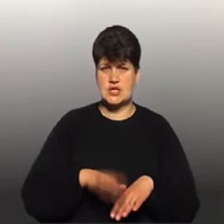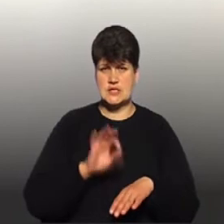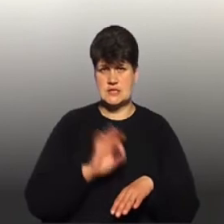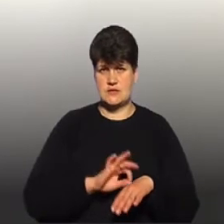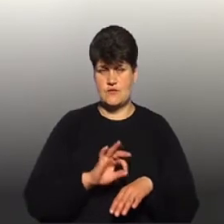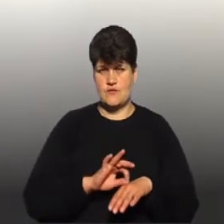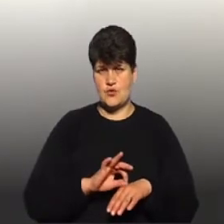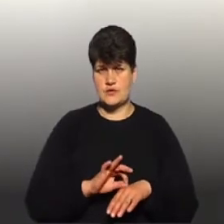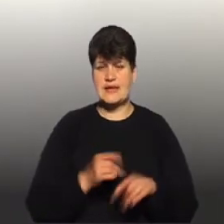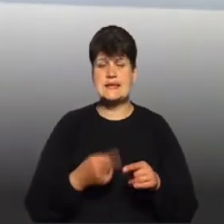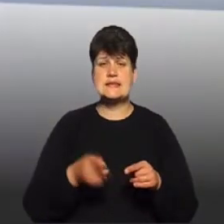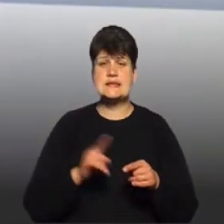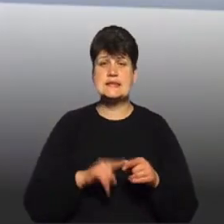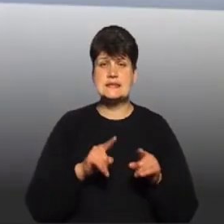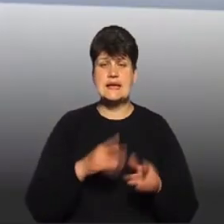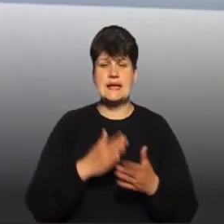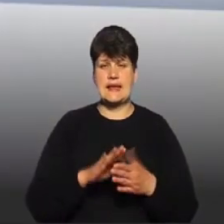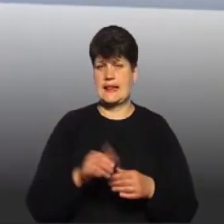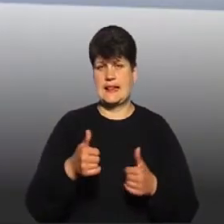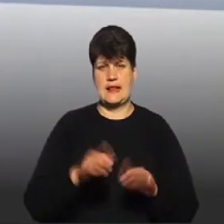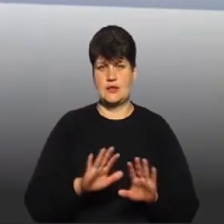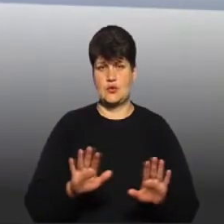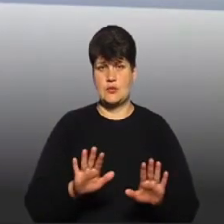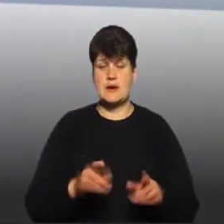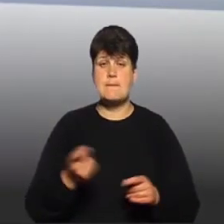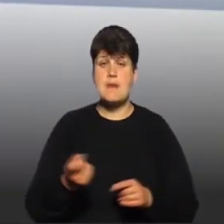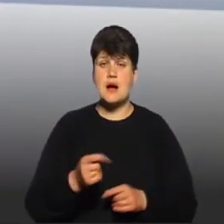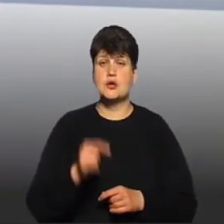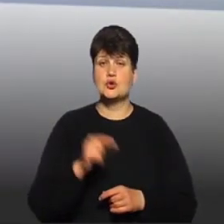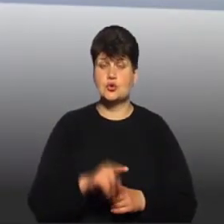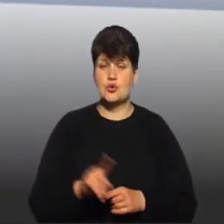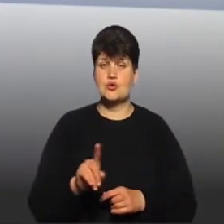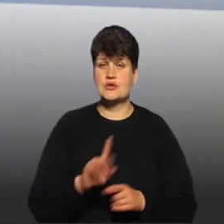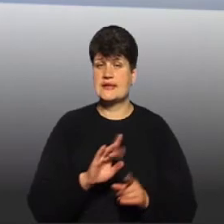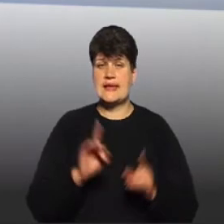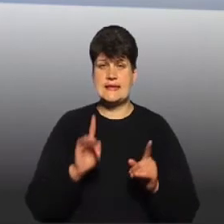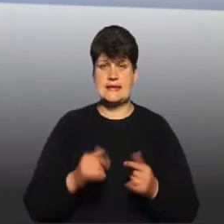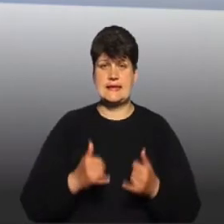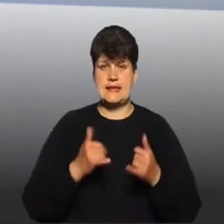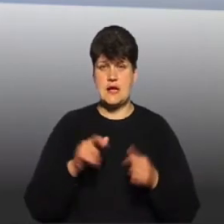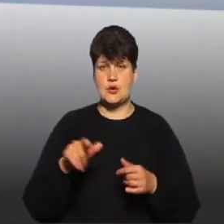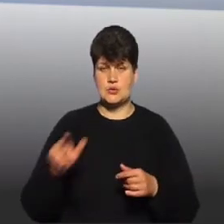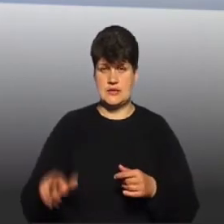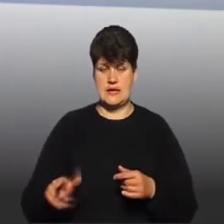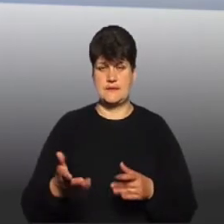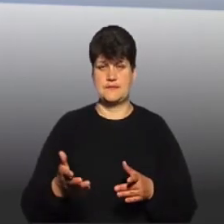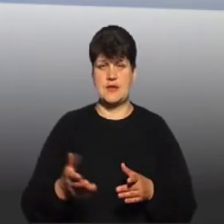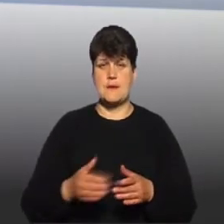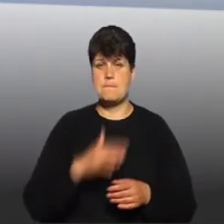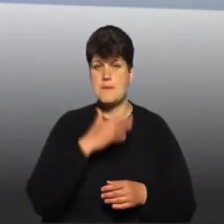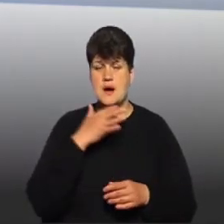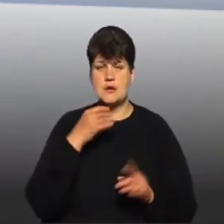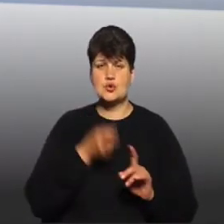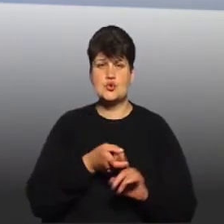є не дуже добре. І мало того, що не тільки для людей це є згубно, але багато сполук, вони